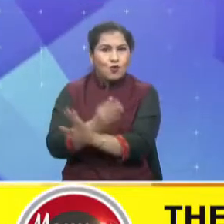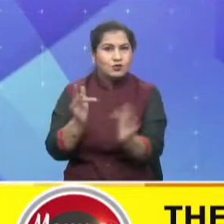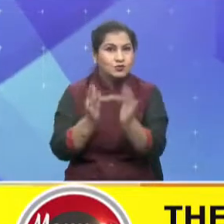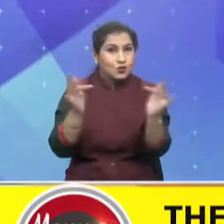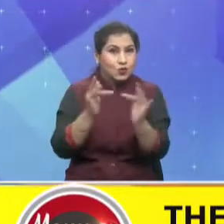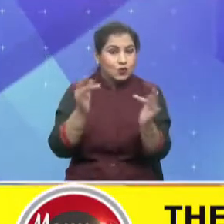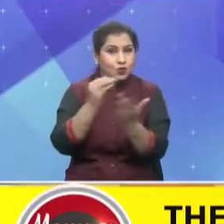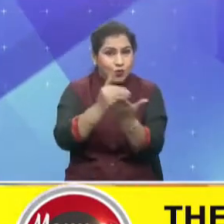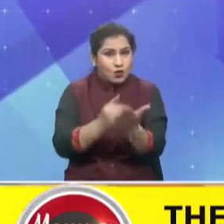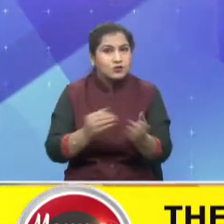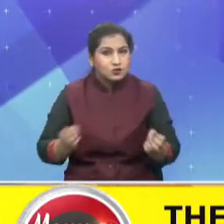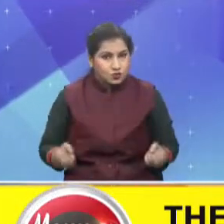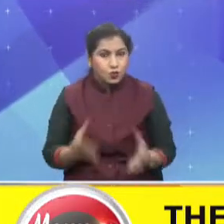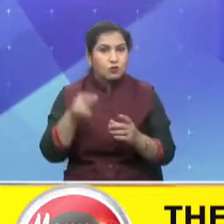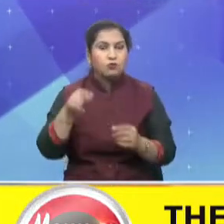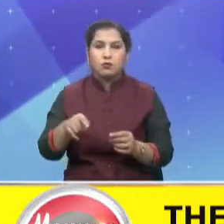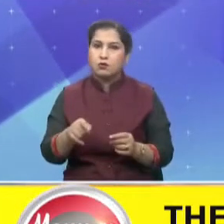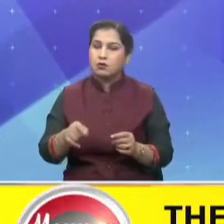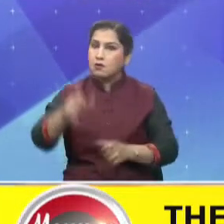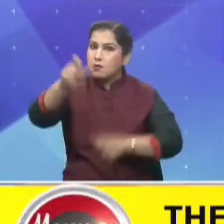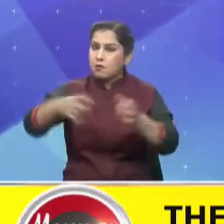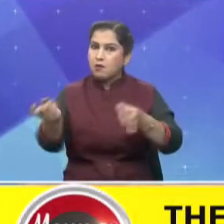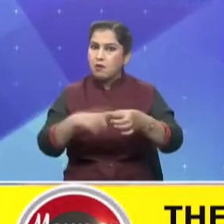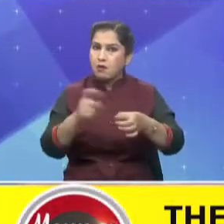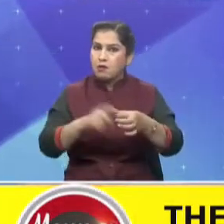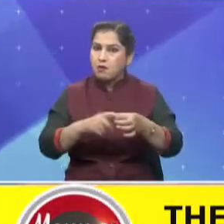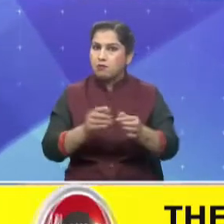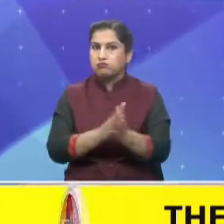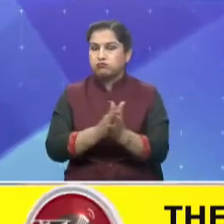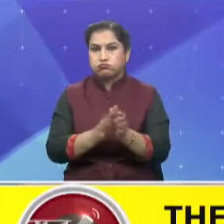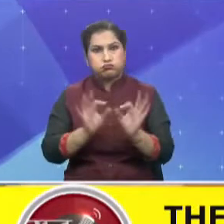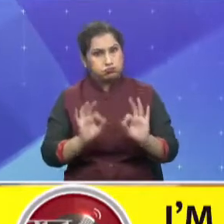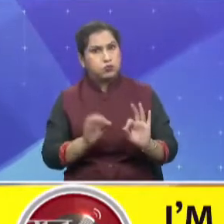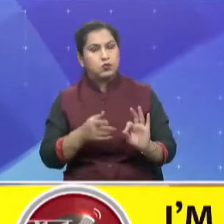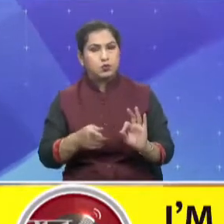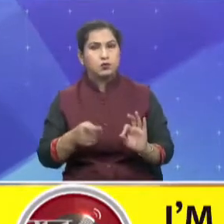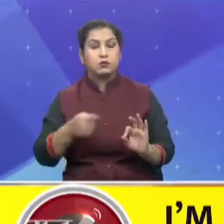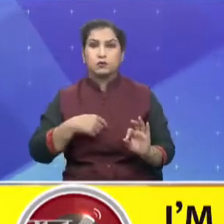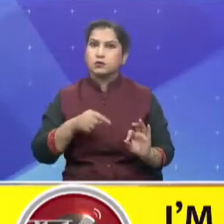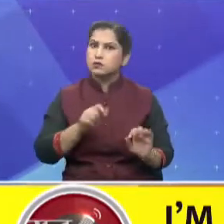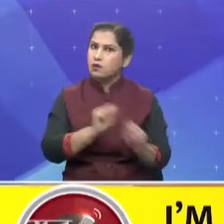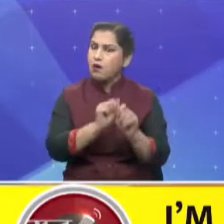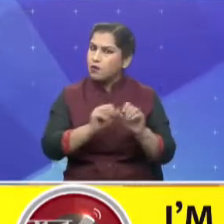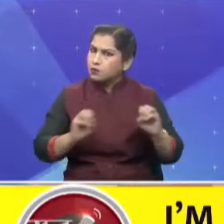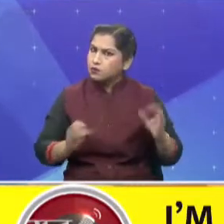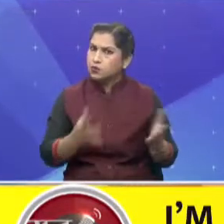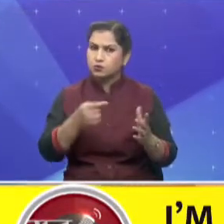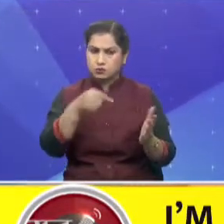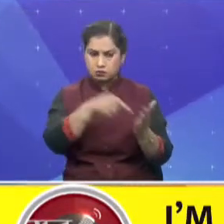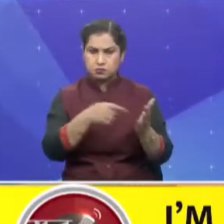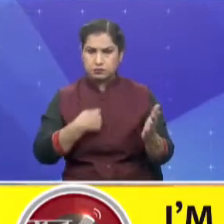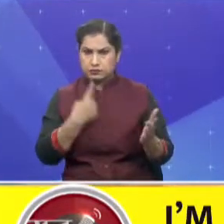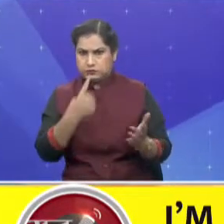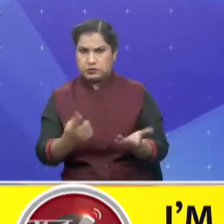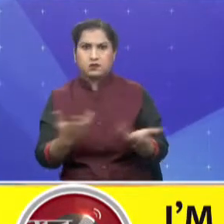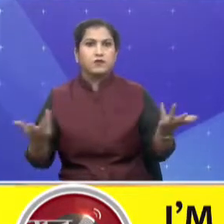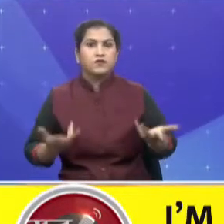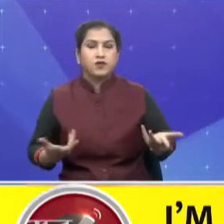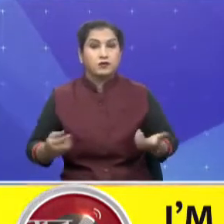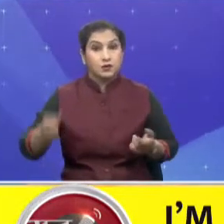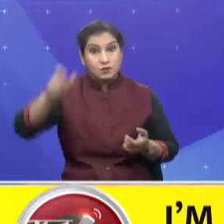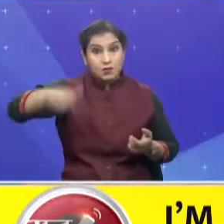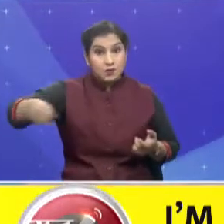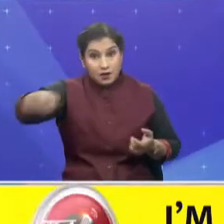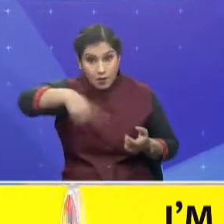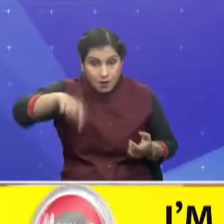किया तो उसे जबरदस्त रिस्पांस मिला। मैं इस शानदार पहल की चर्चा इसलिए कर रहा हूं ताकि लोगों